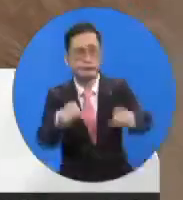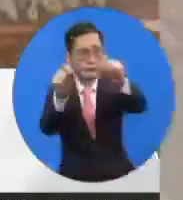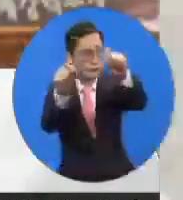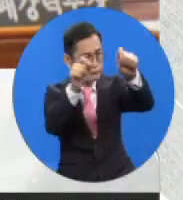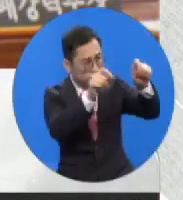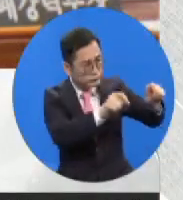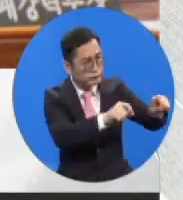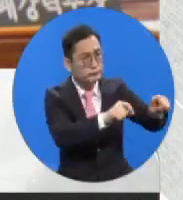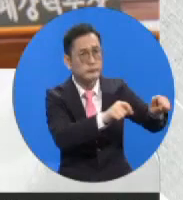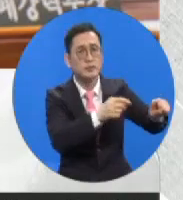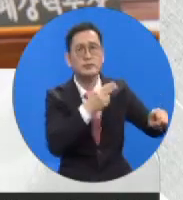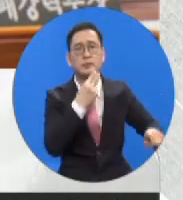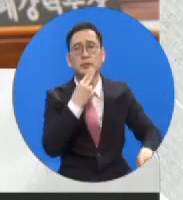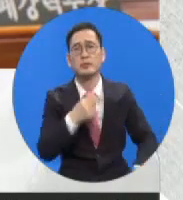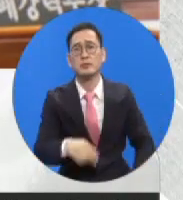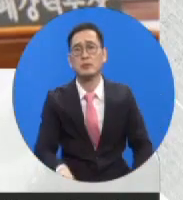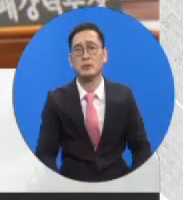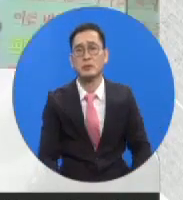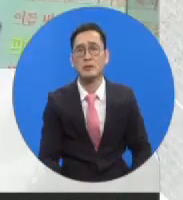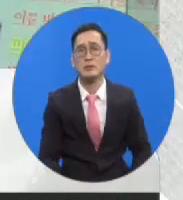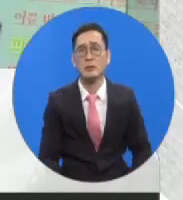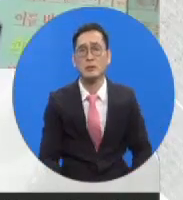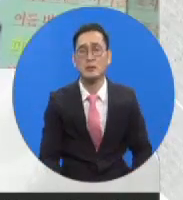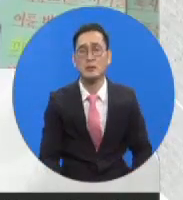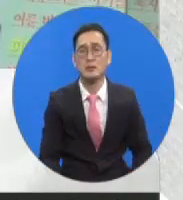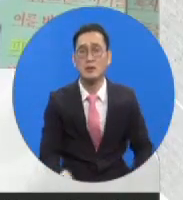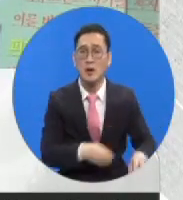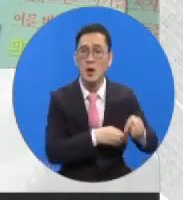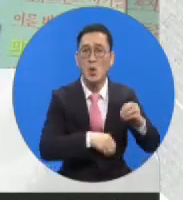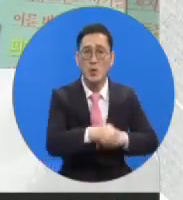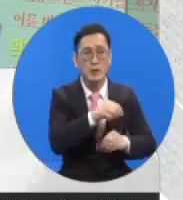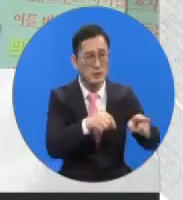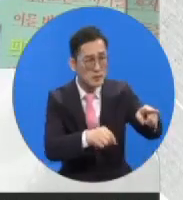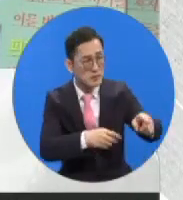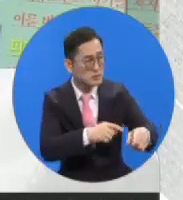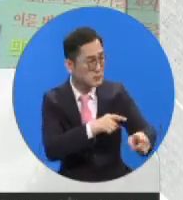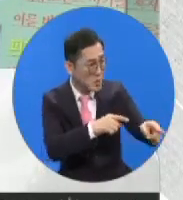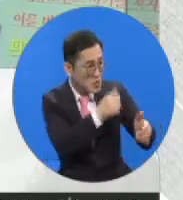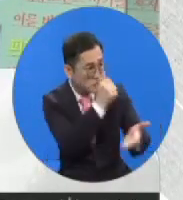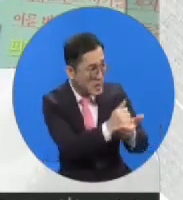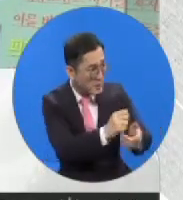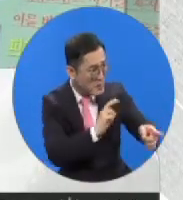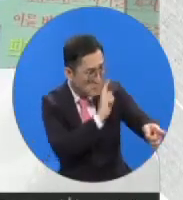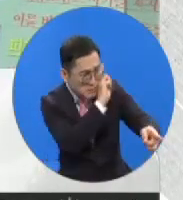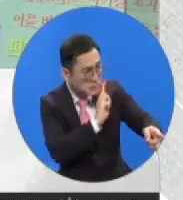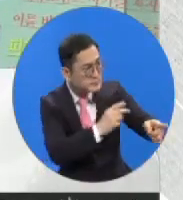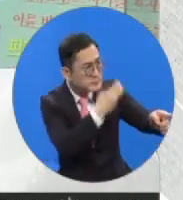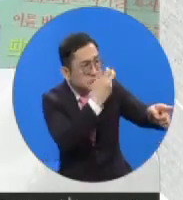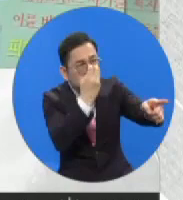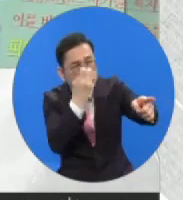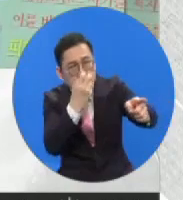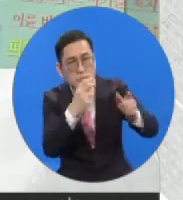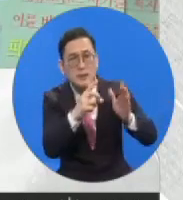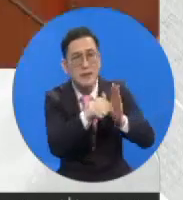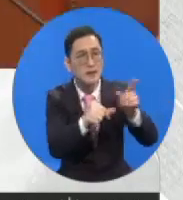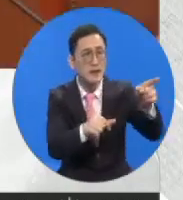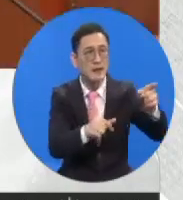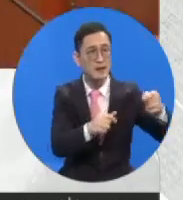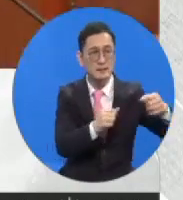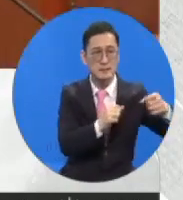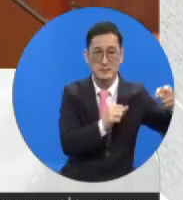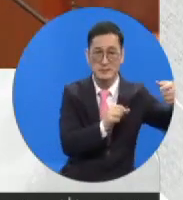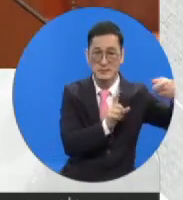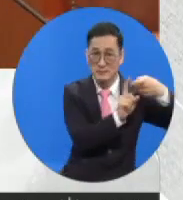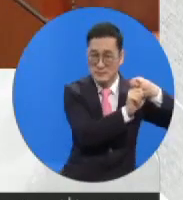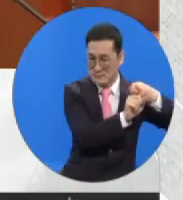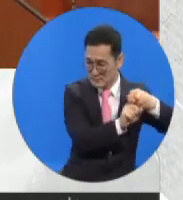받아 수사했던 사람들 다 어떻게 됐습니까? 그 한마디가 아마도 지냈던 모든 올해 예. 한 해 동안에 추미애 장관과